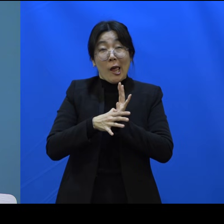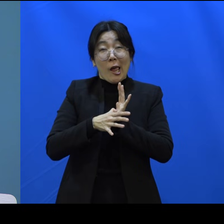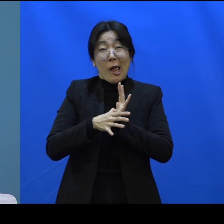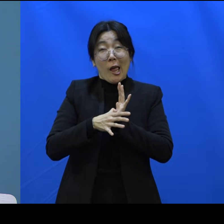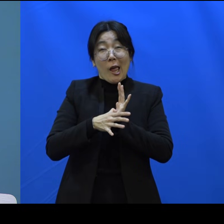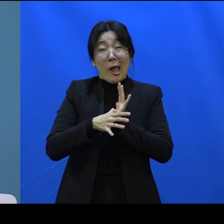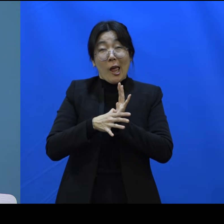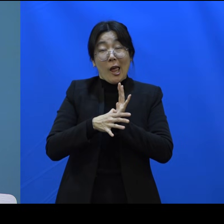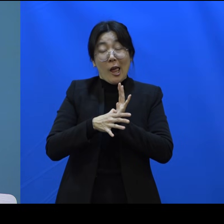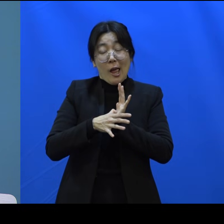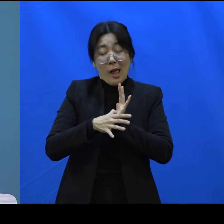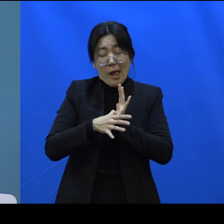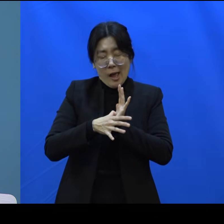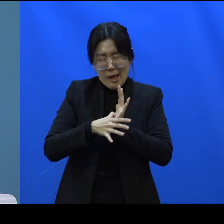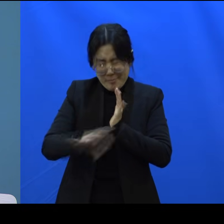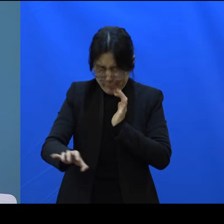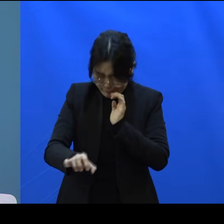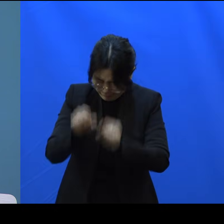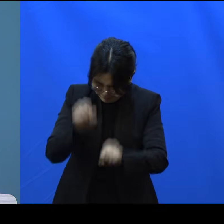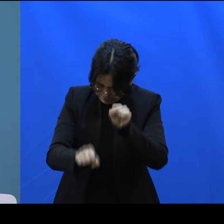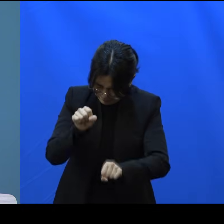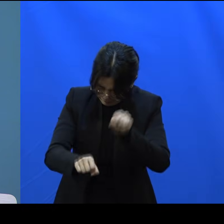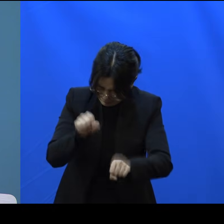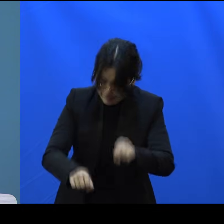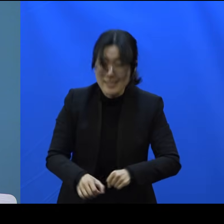막 놀았어요. 막 놀았어.